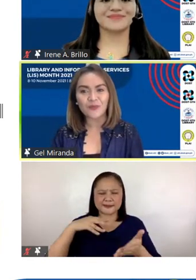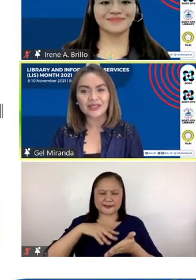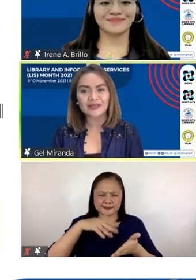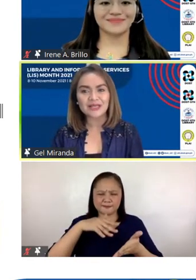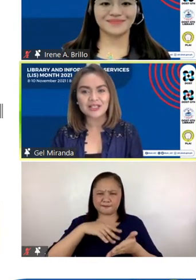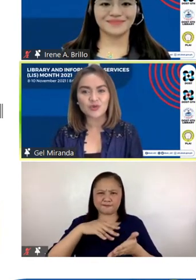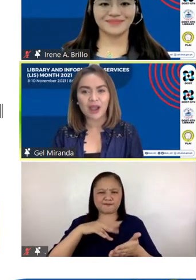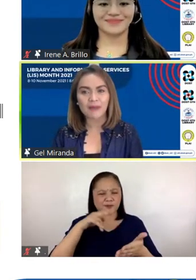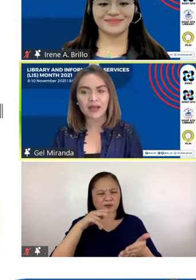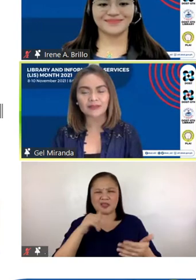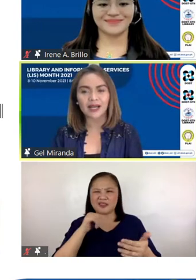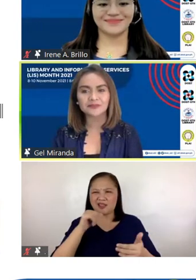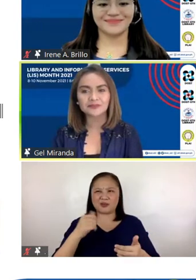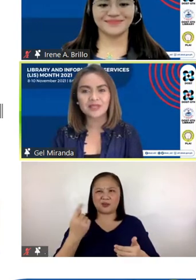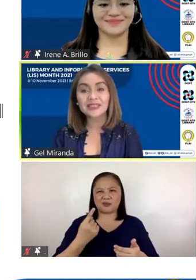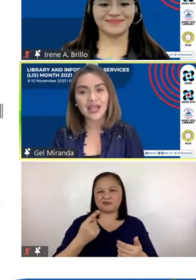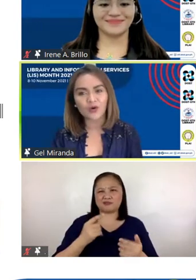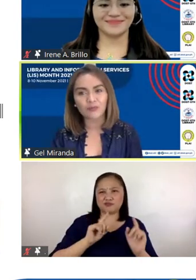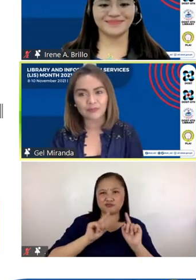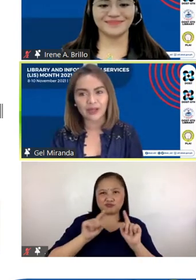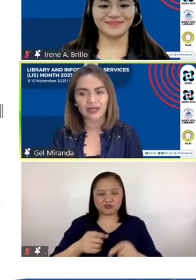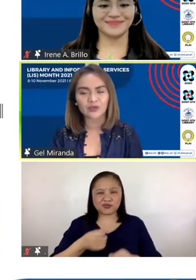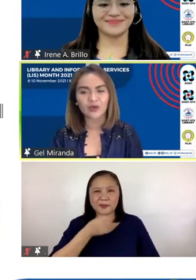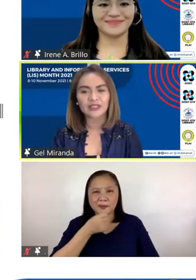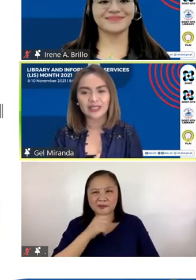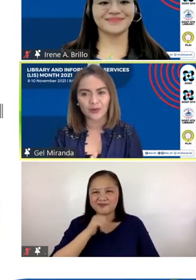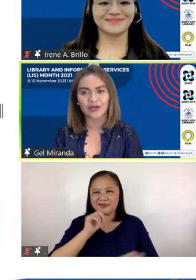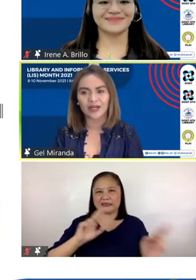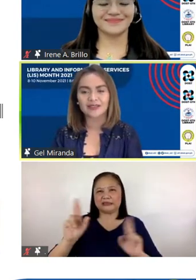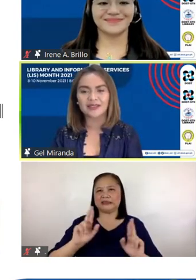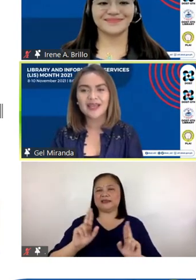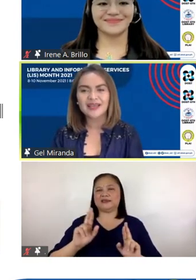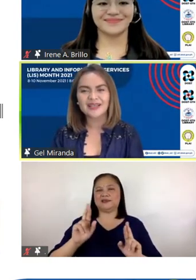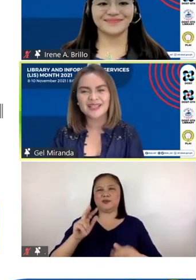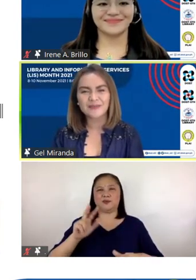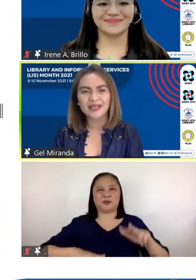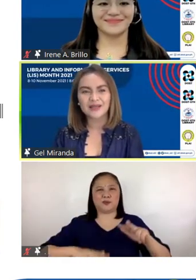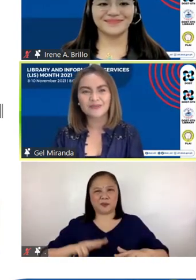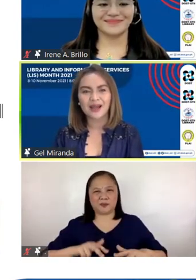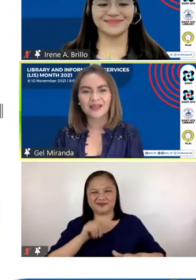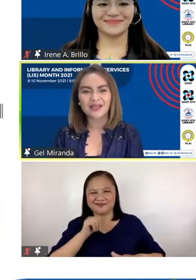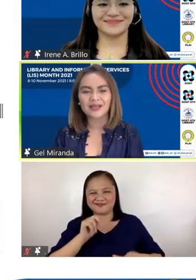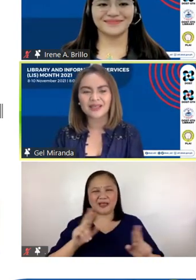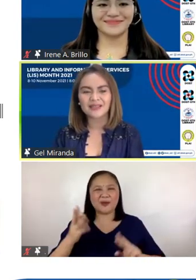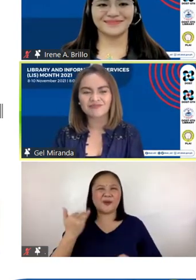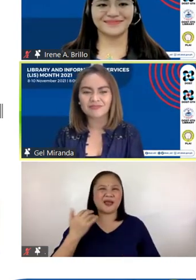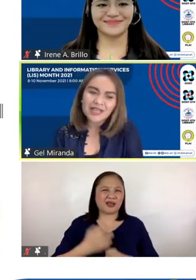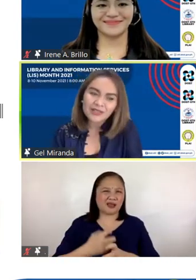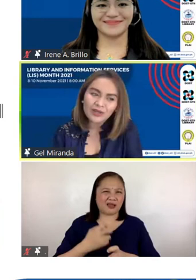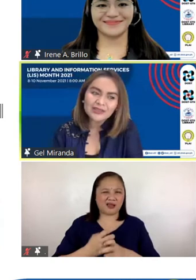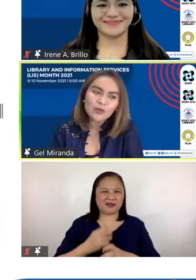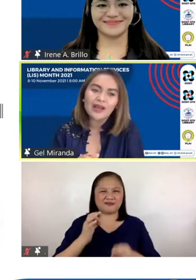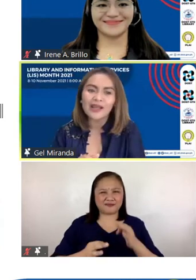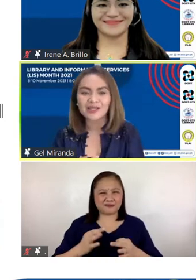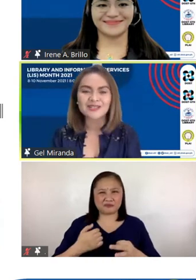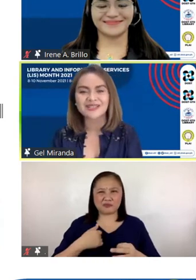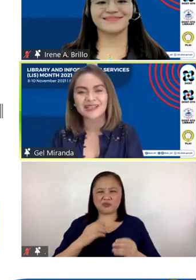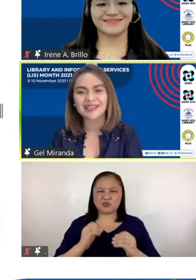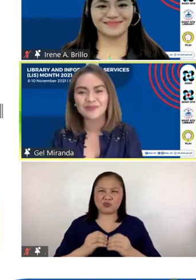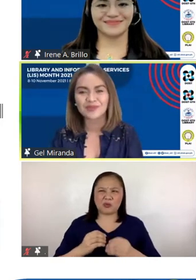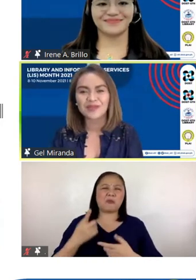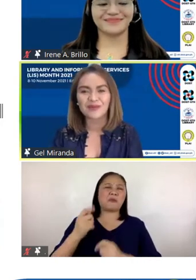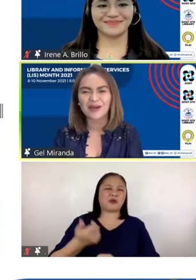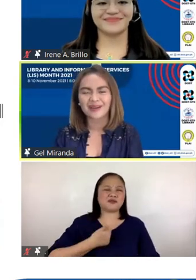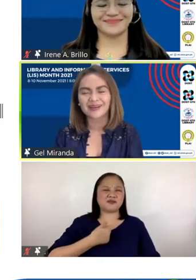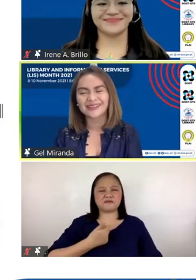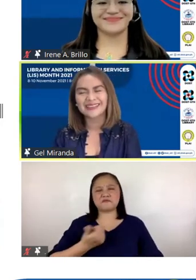ako pwedeng basta sumabak ng hindi ako prepared or hindi ako ready. Kasi mahirap na maging masyado kang tiwala naman sa